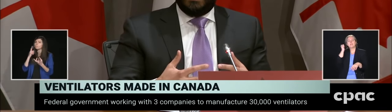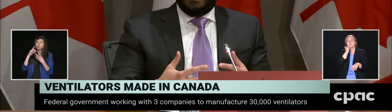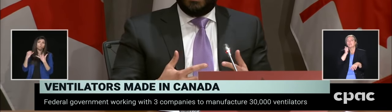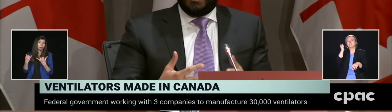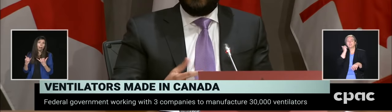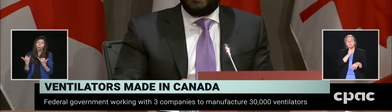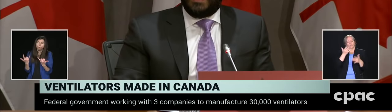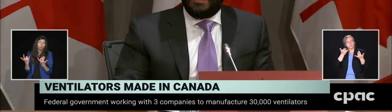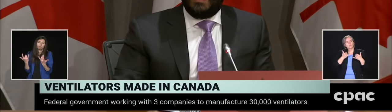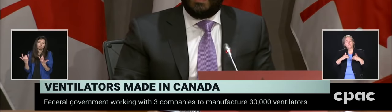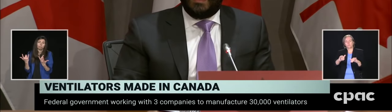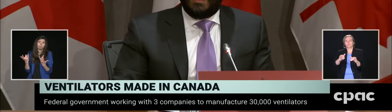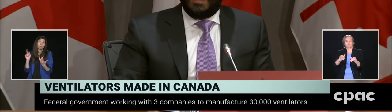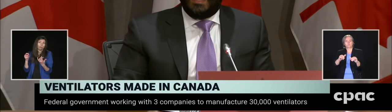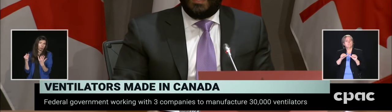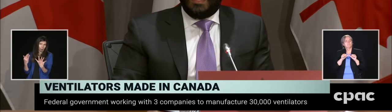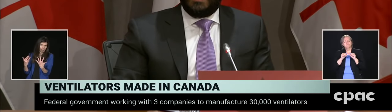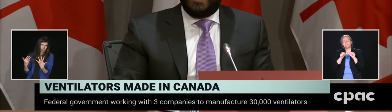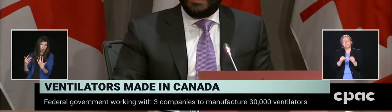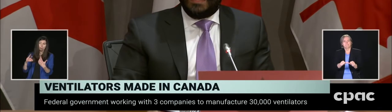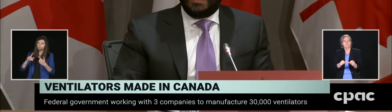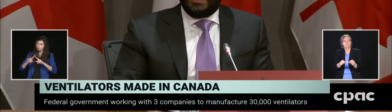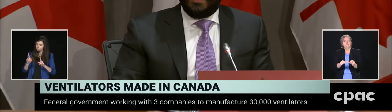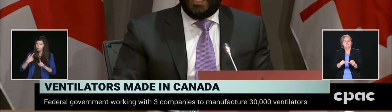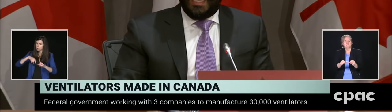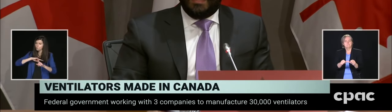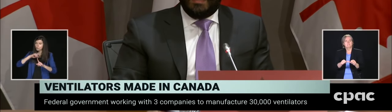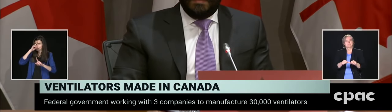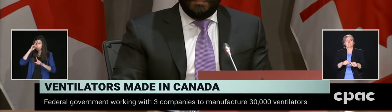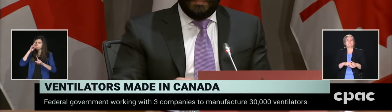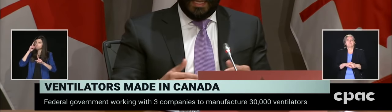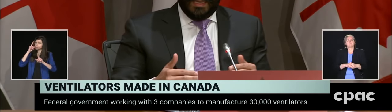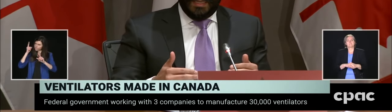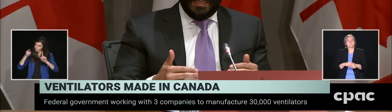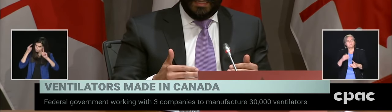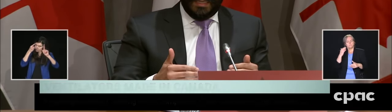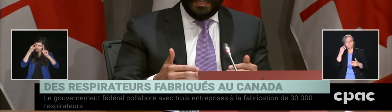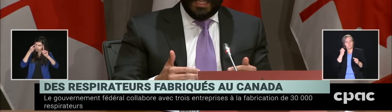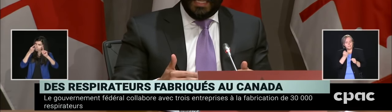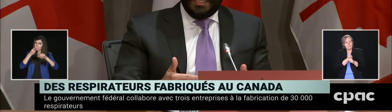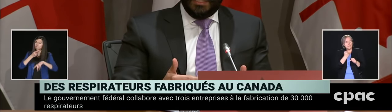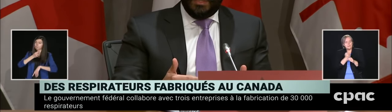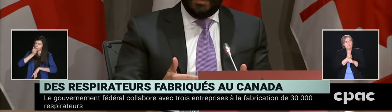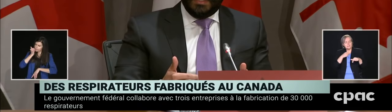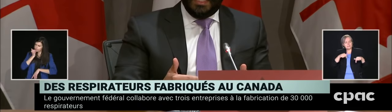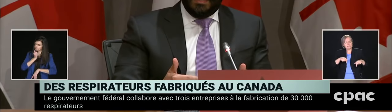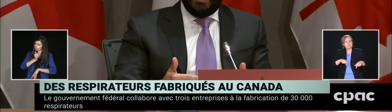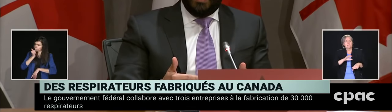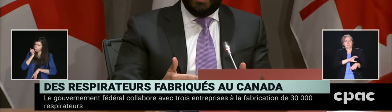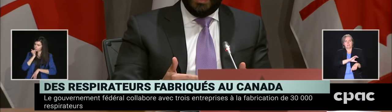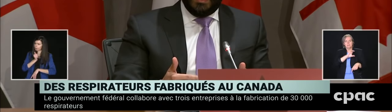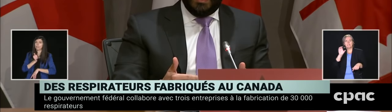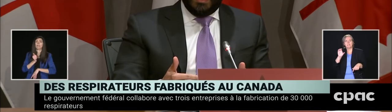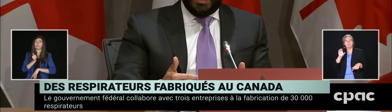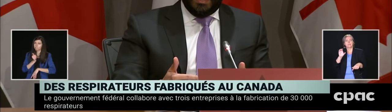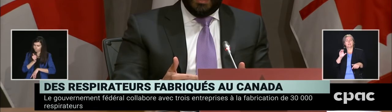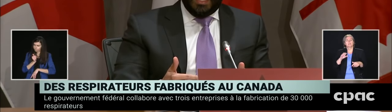de déterminer les capacités ici au Canada, mais la stratégie aussi